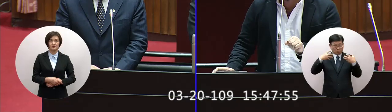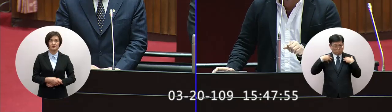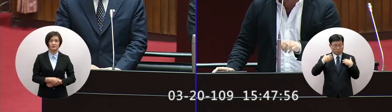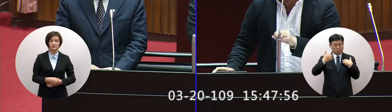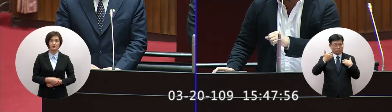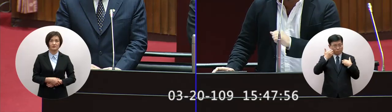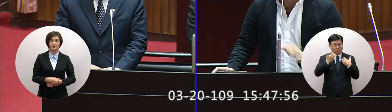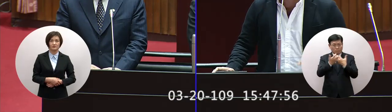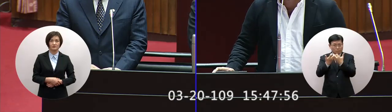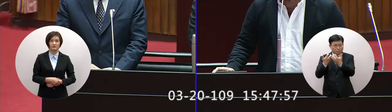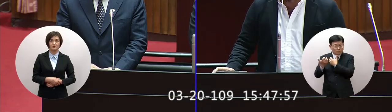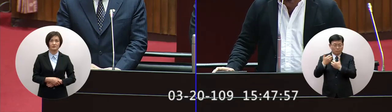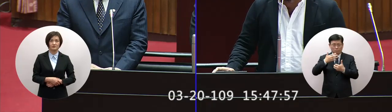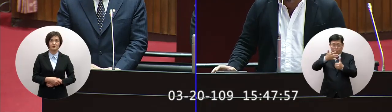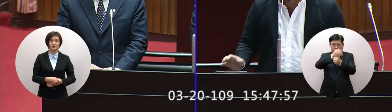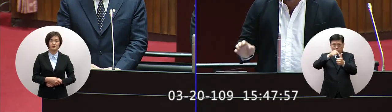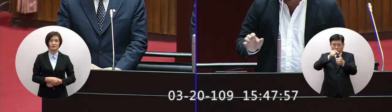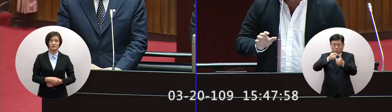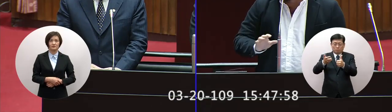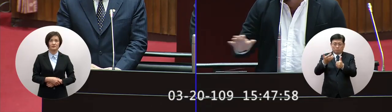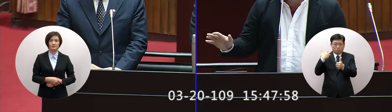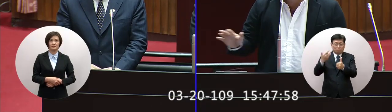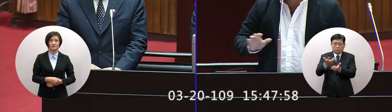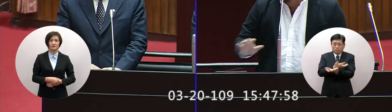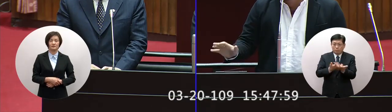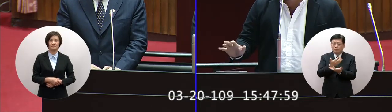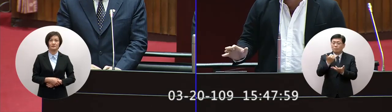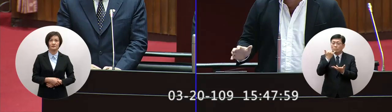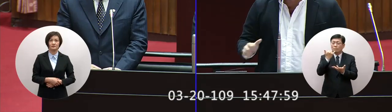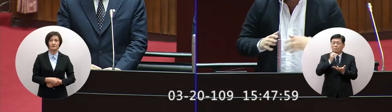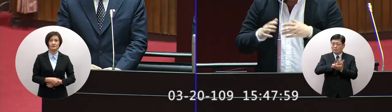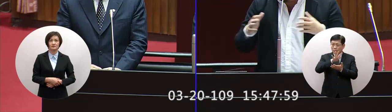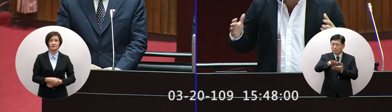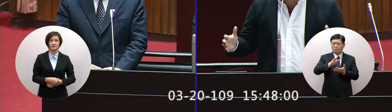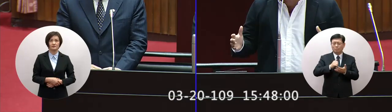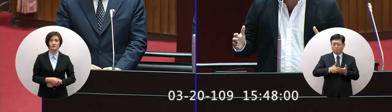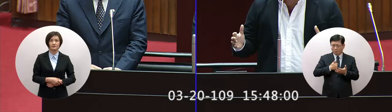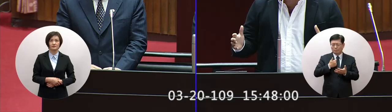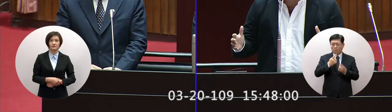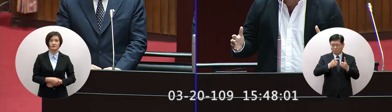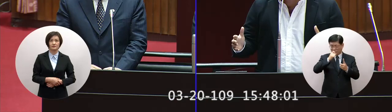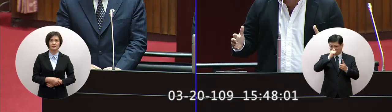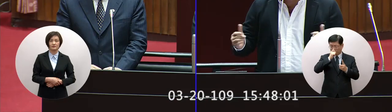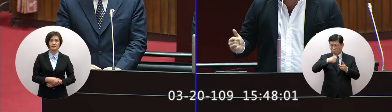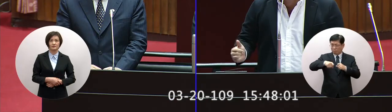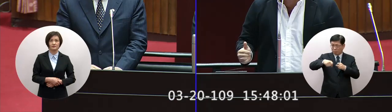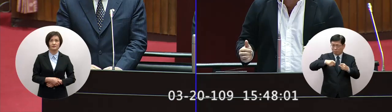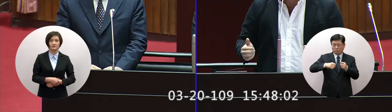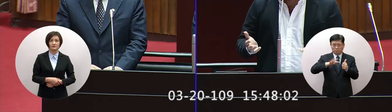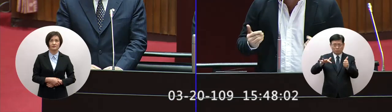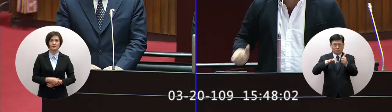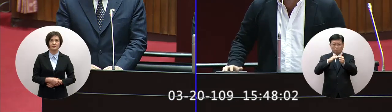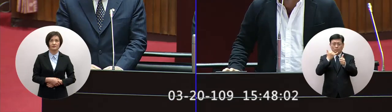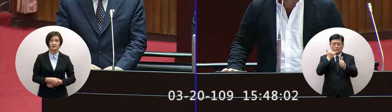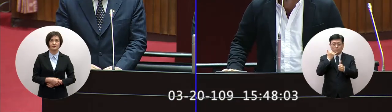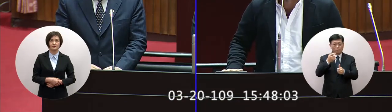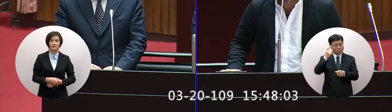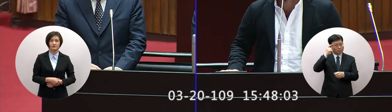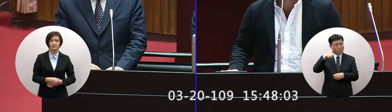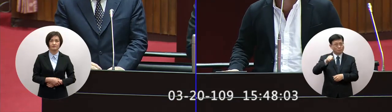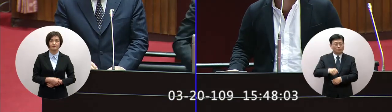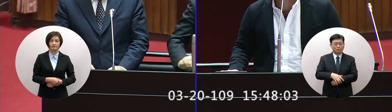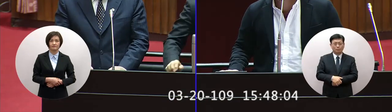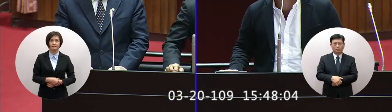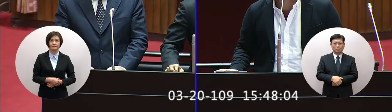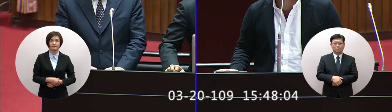括部会分工，包括一些上位的协调，让台湾在进行调适的工作的时候，我们可以有一个更好的政策框架来推动。两位同意